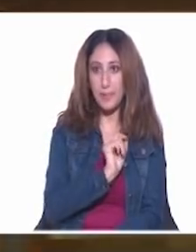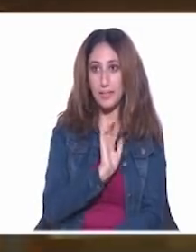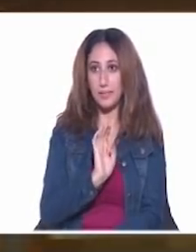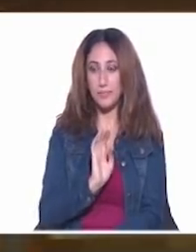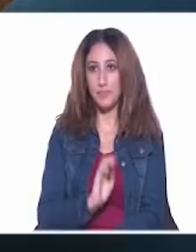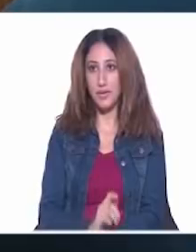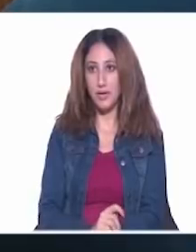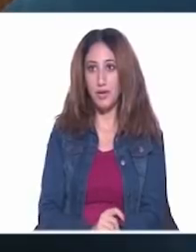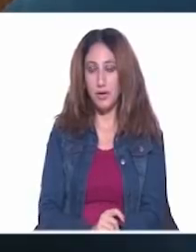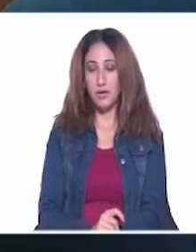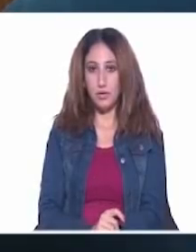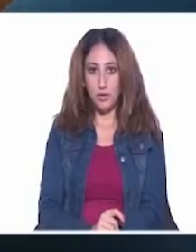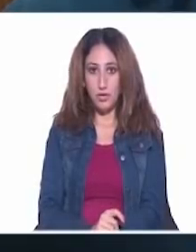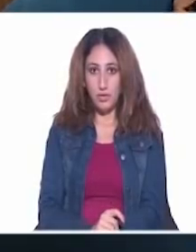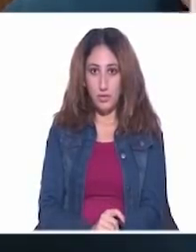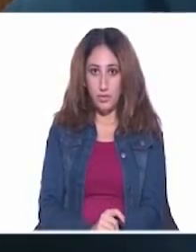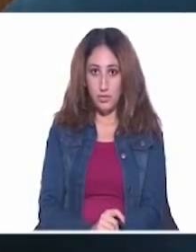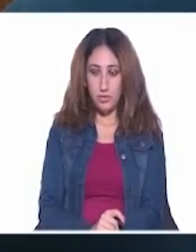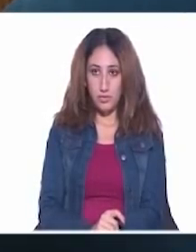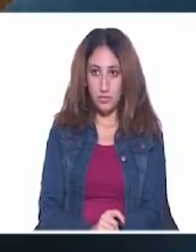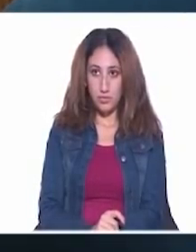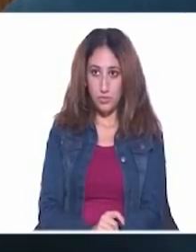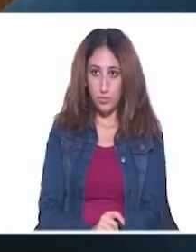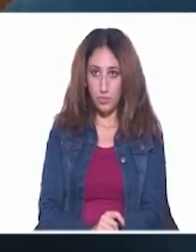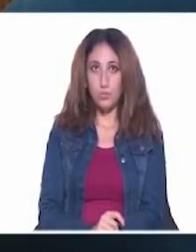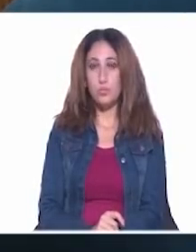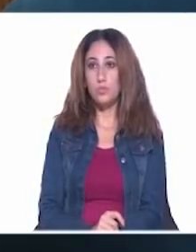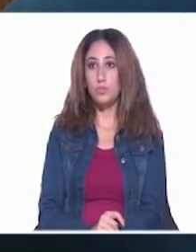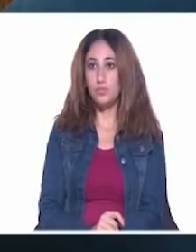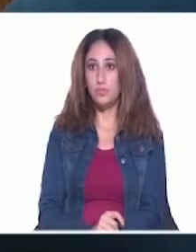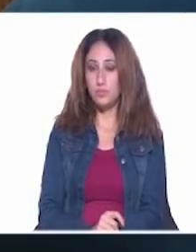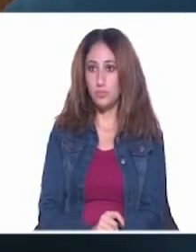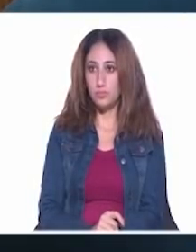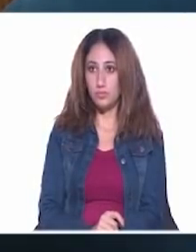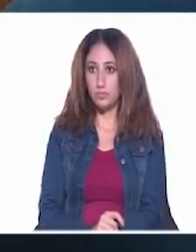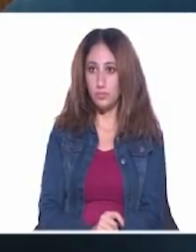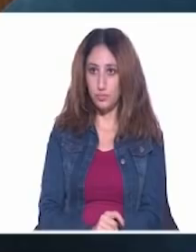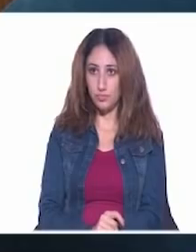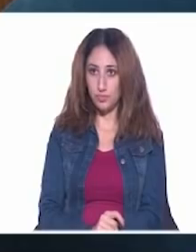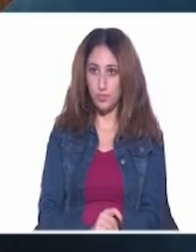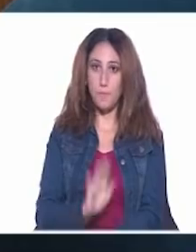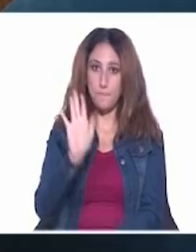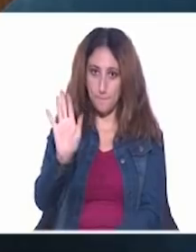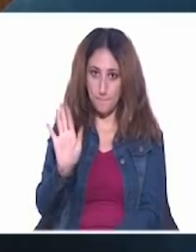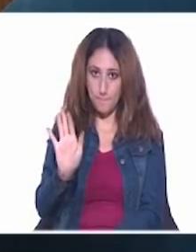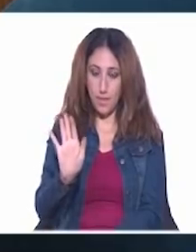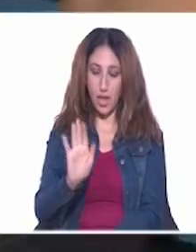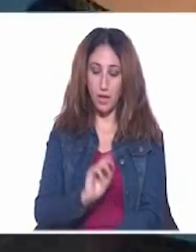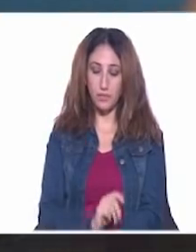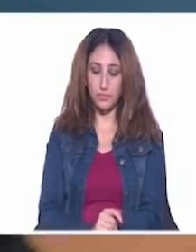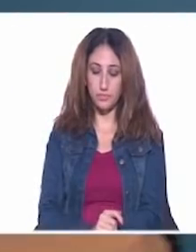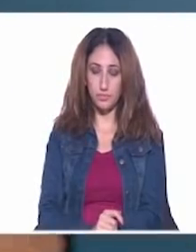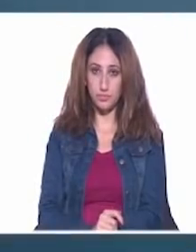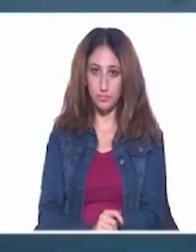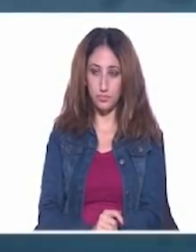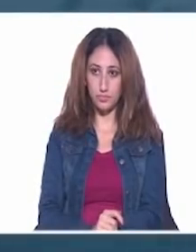كذا عدد. اوكي قبل ما ابدا التريك ده انا معايا ورقه. خليها هنا او خليها في ايد حضرتك طول الوقت. ماشي. اتفقنا؟ اسم من